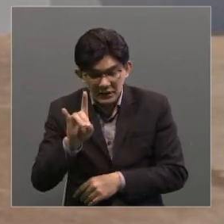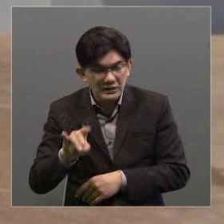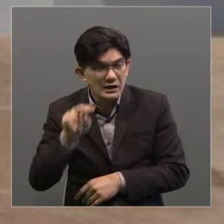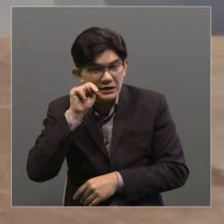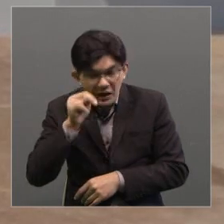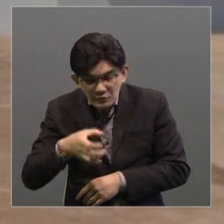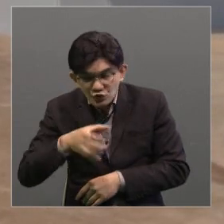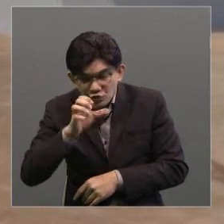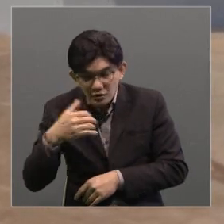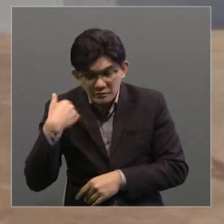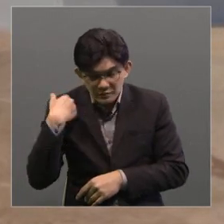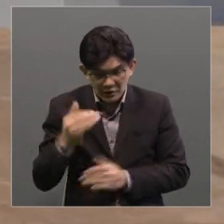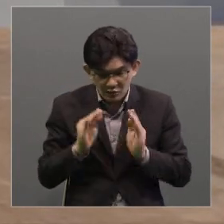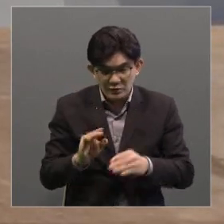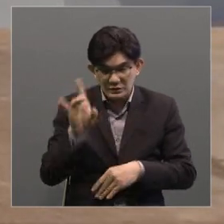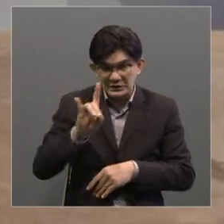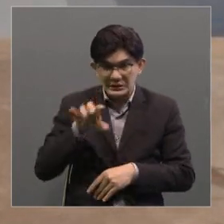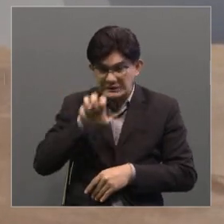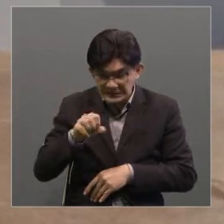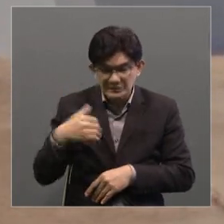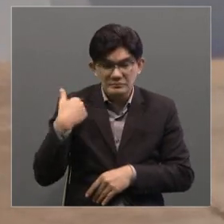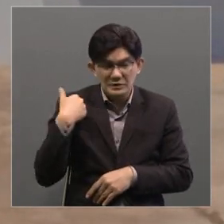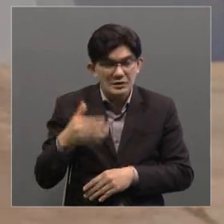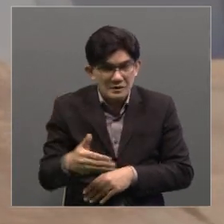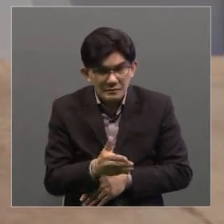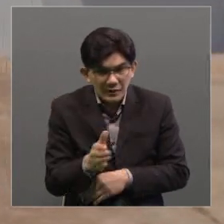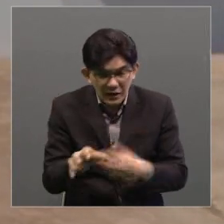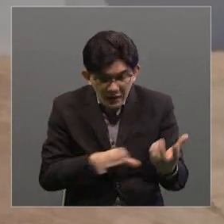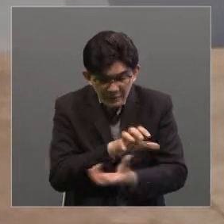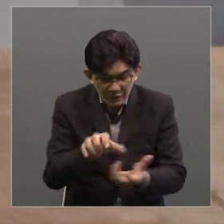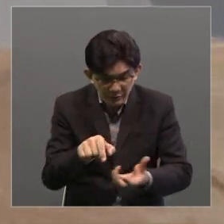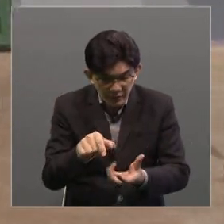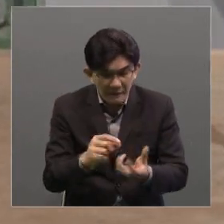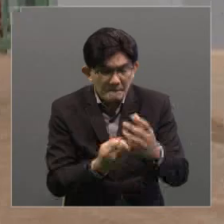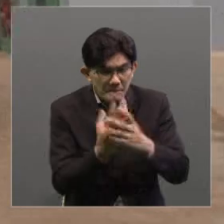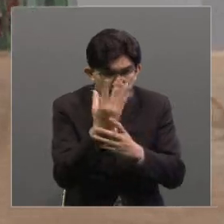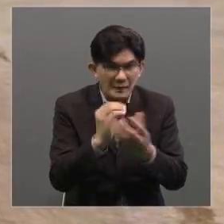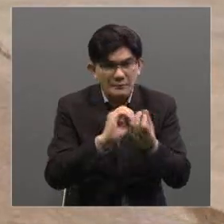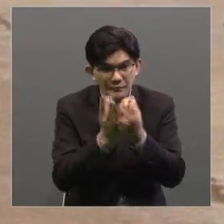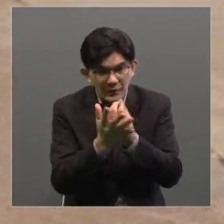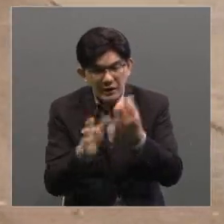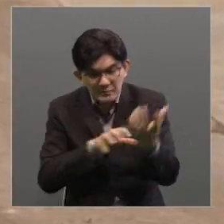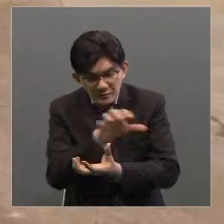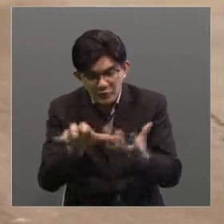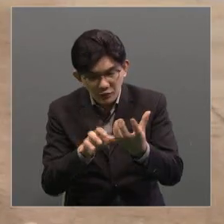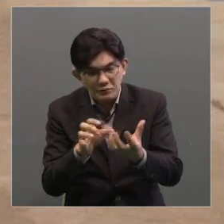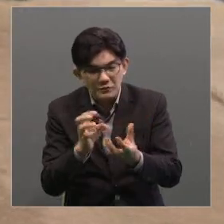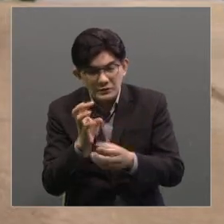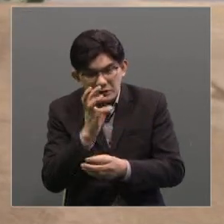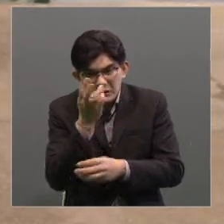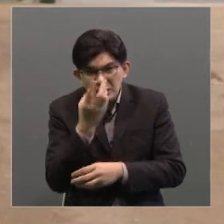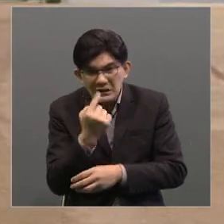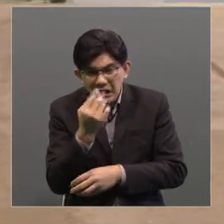ผ่านการกินสัตว์น้ำตัวนั้นเข้าไปเช่นเราไปกินปลาที่ปนเปื้อนสีส้มกินผักกินผลไม้ที่ปนเปื้อนสีเข้มเข้า